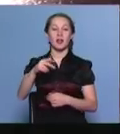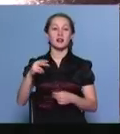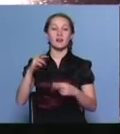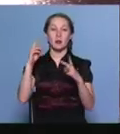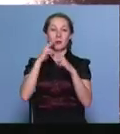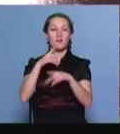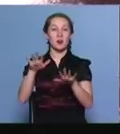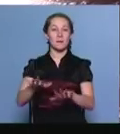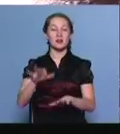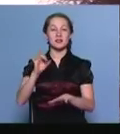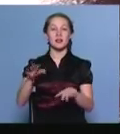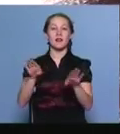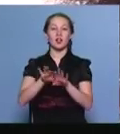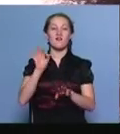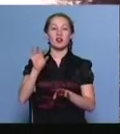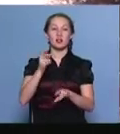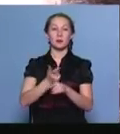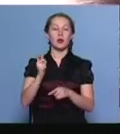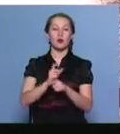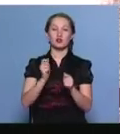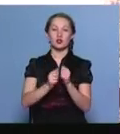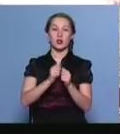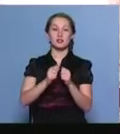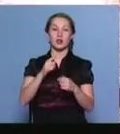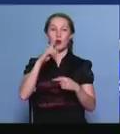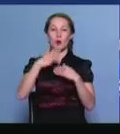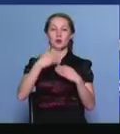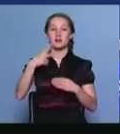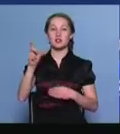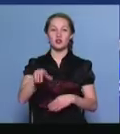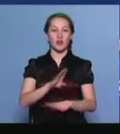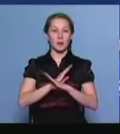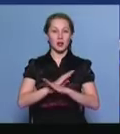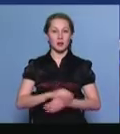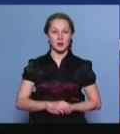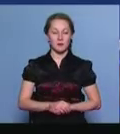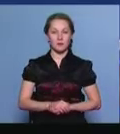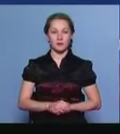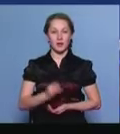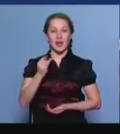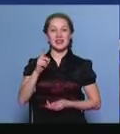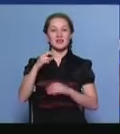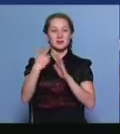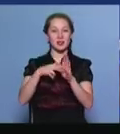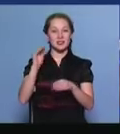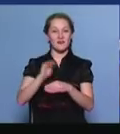случаи не редкость. В октябре на дорогах республики погибло почти два десятка человек. Из 18 фактов, где у нас